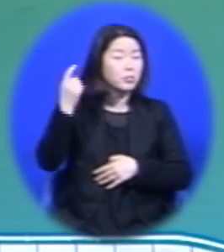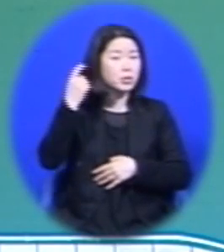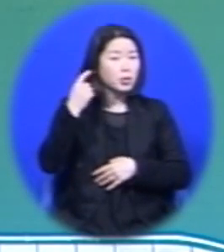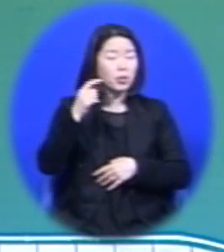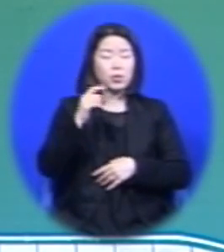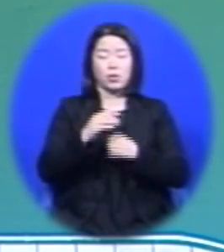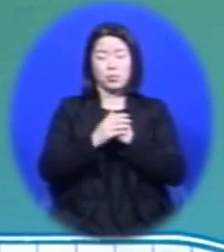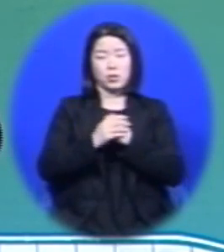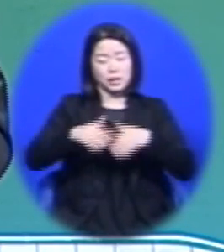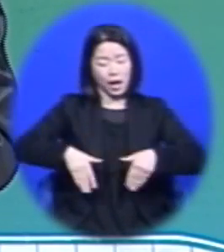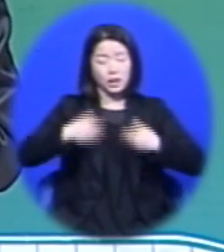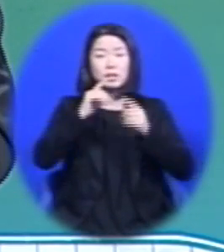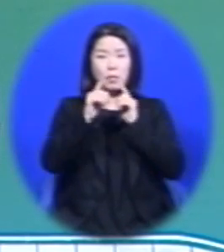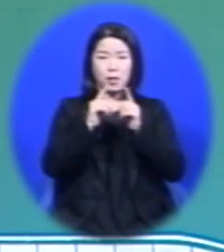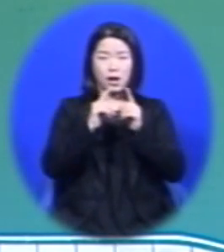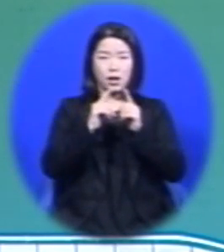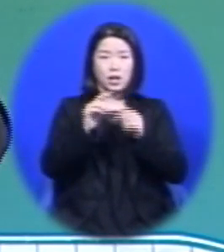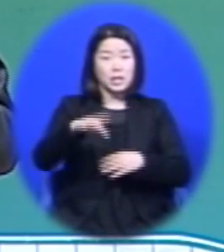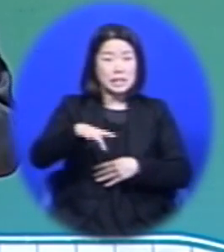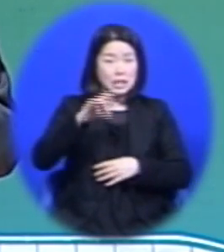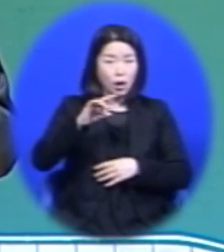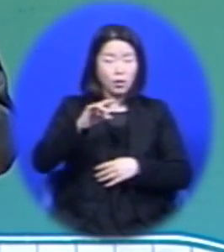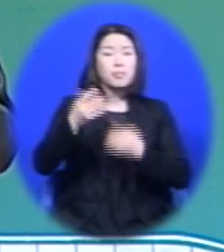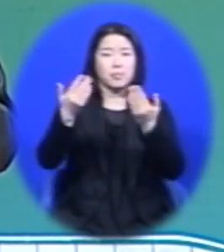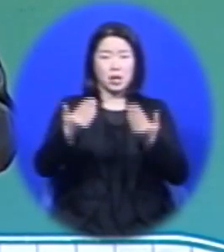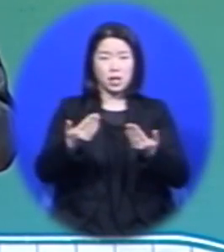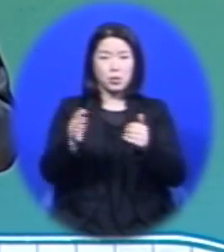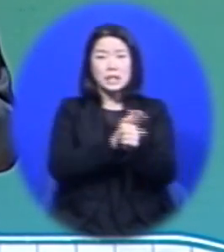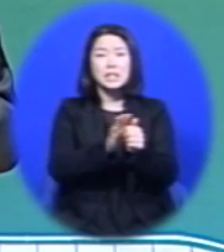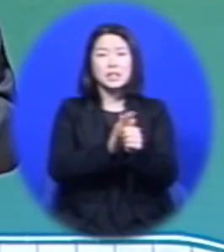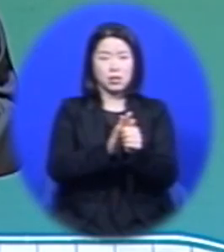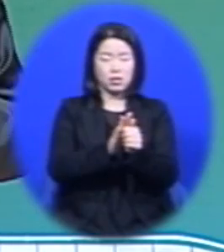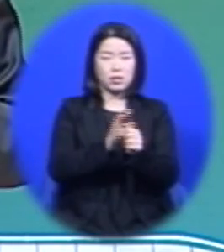말이었습니다. 평생 처음 받아보는 친절함이었습니다.